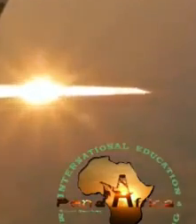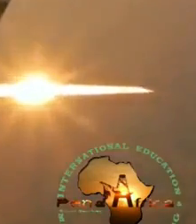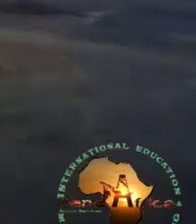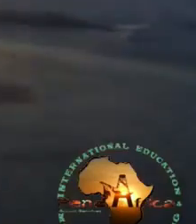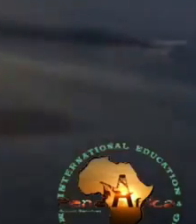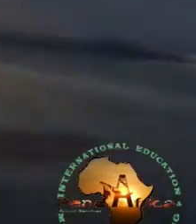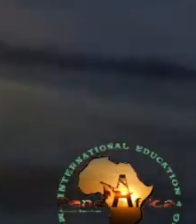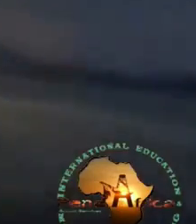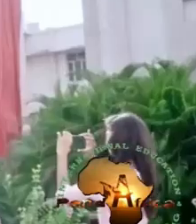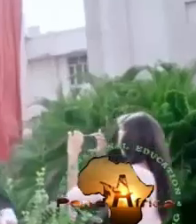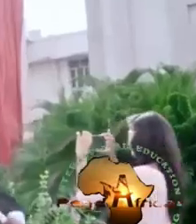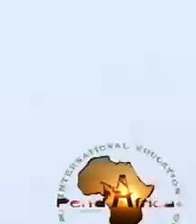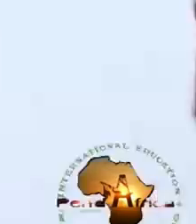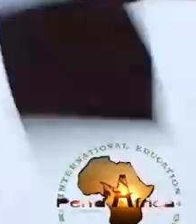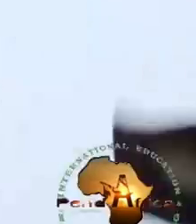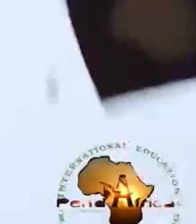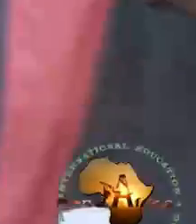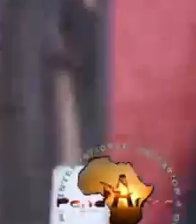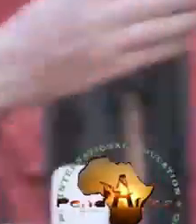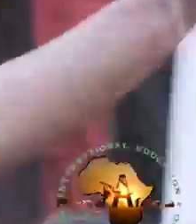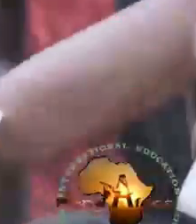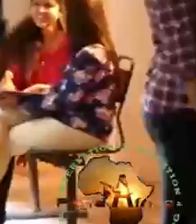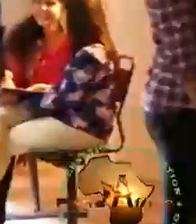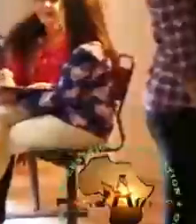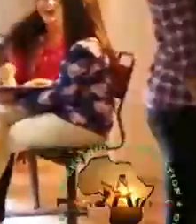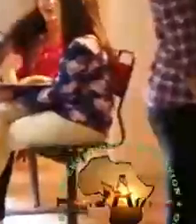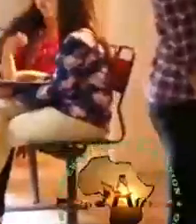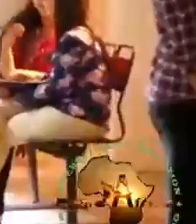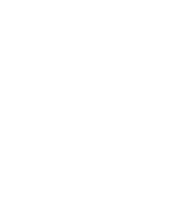medical treatment is today with Pend Africa Smart Services.